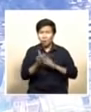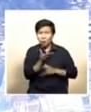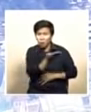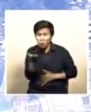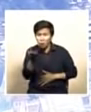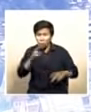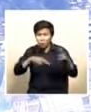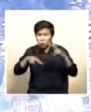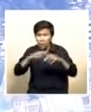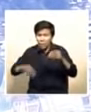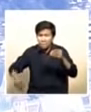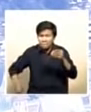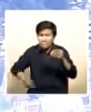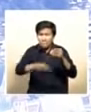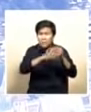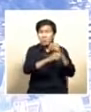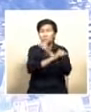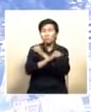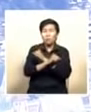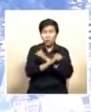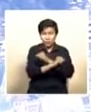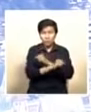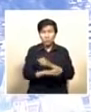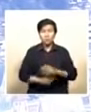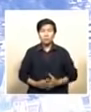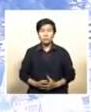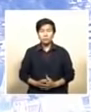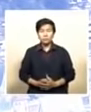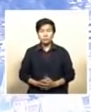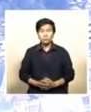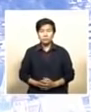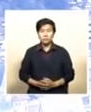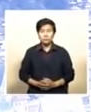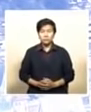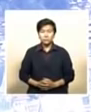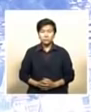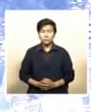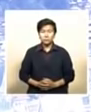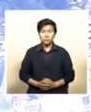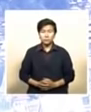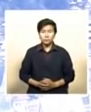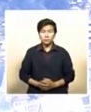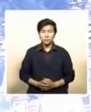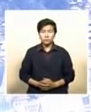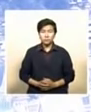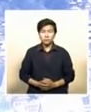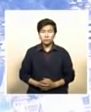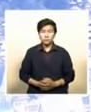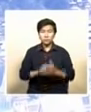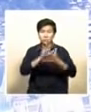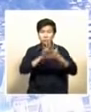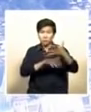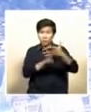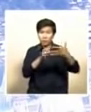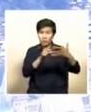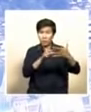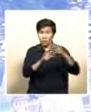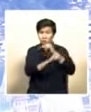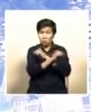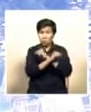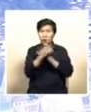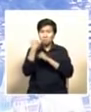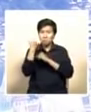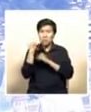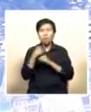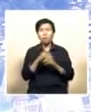ขอย้ำอีกครั้งหนึ่งครับว่าเราจะล้างตัวเลขเก่าทั้งหมดที่เคยมีมาก่อนเคยพูดกันว่าเรามี